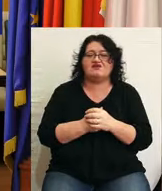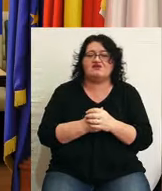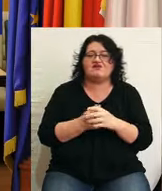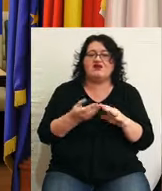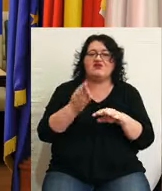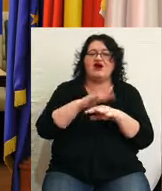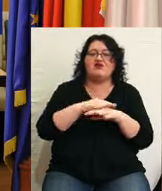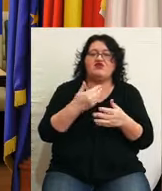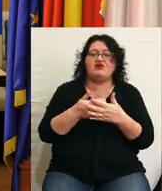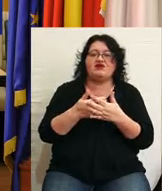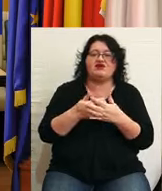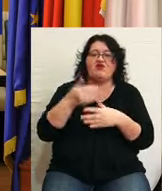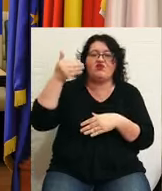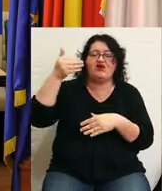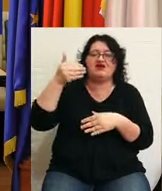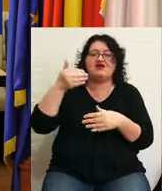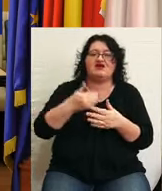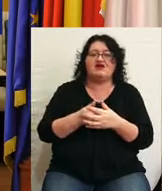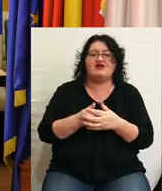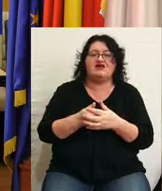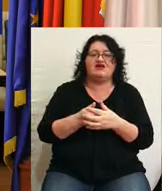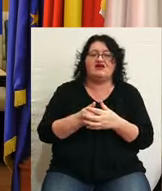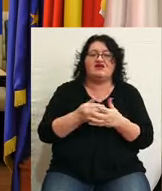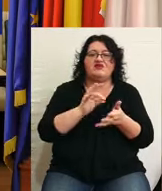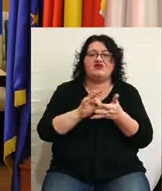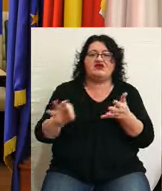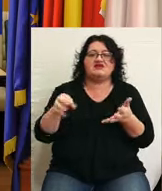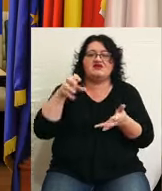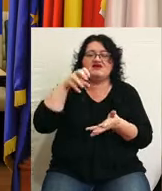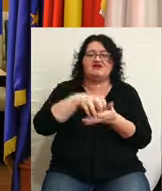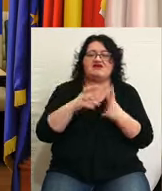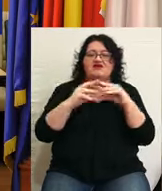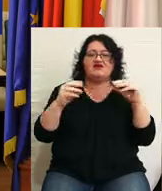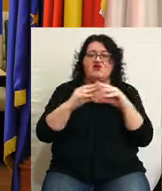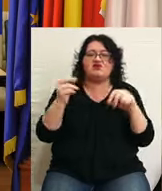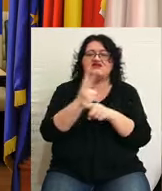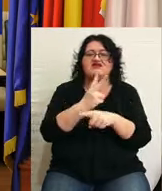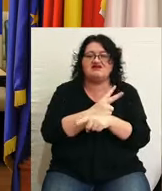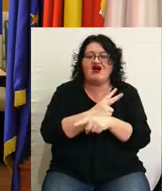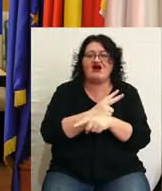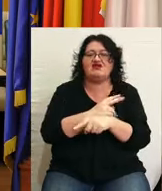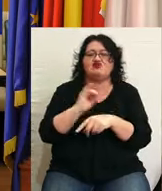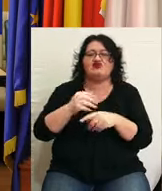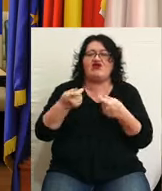mai ales către companiile autohtone, mai ales către companiile de stat,